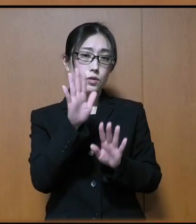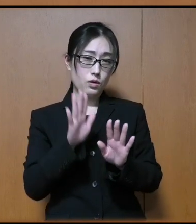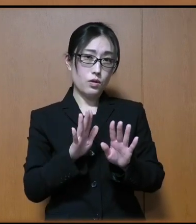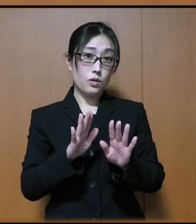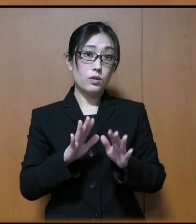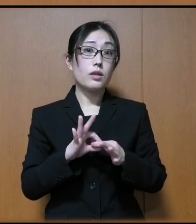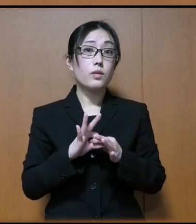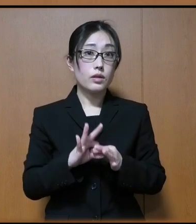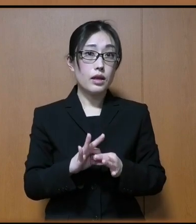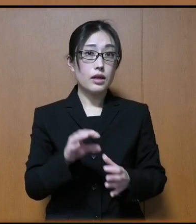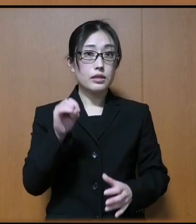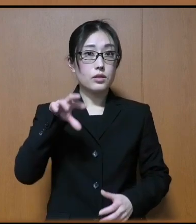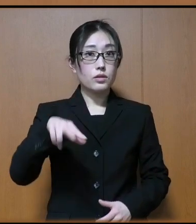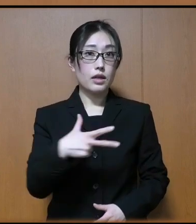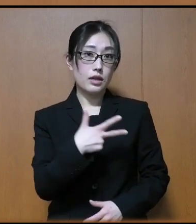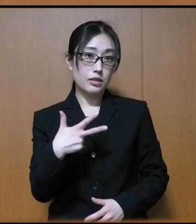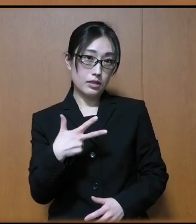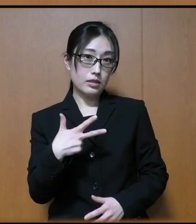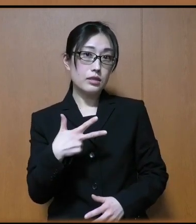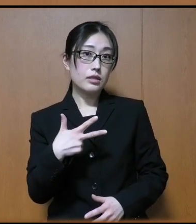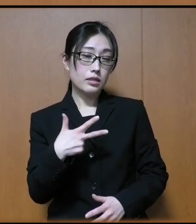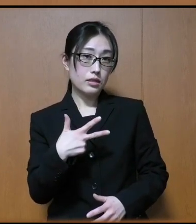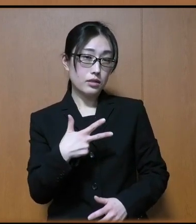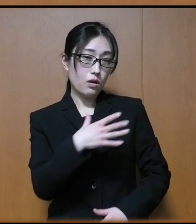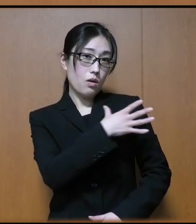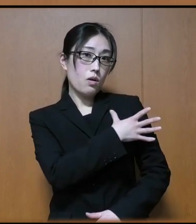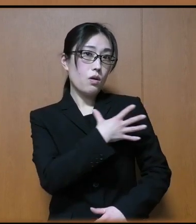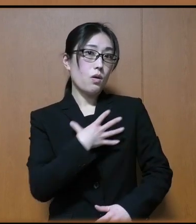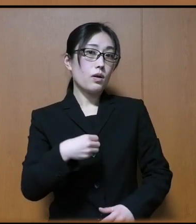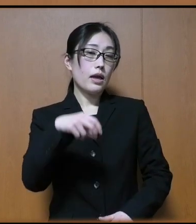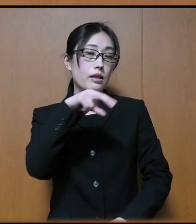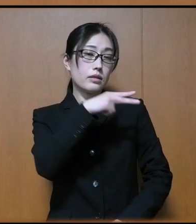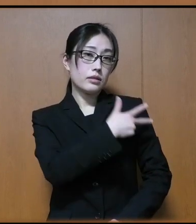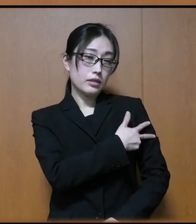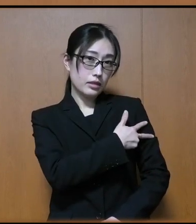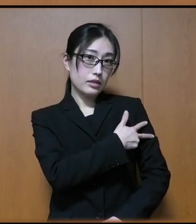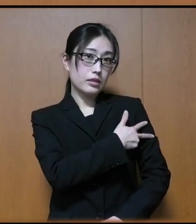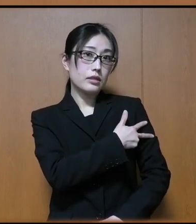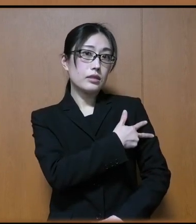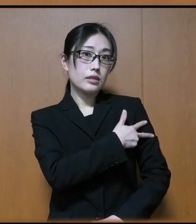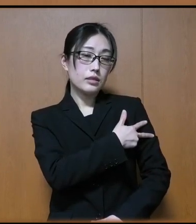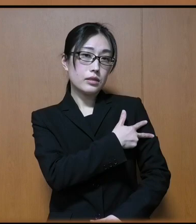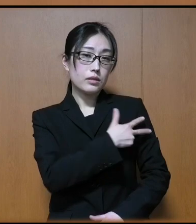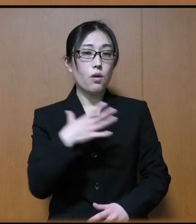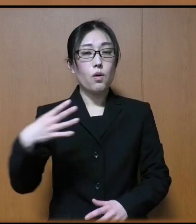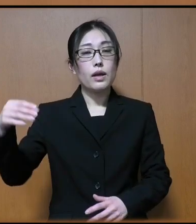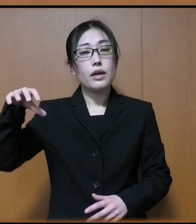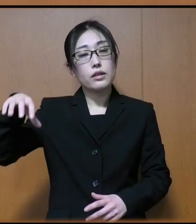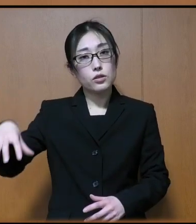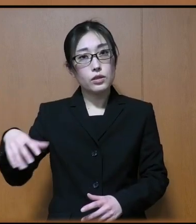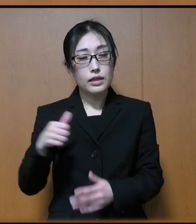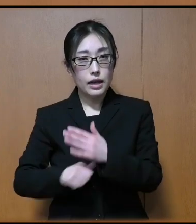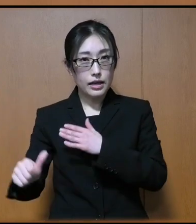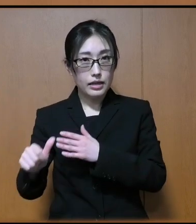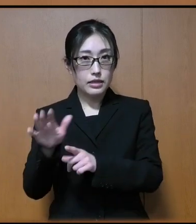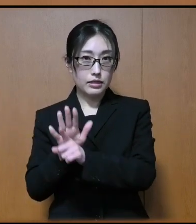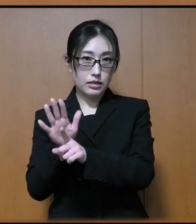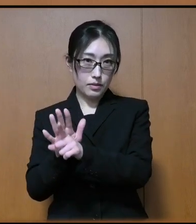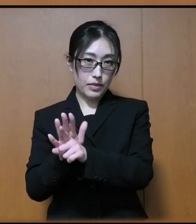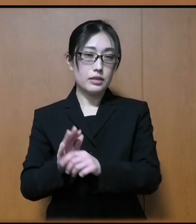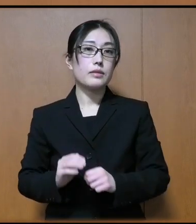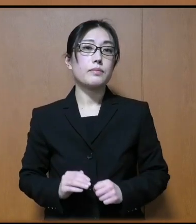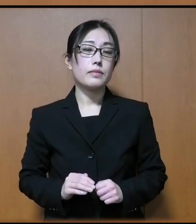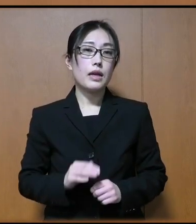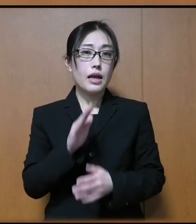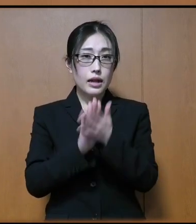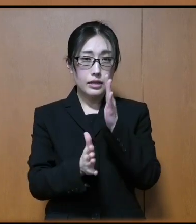師を蘇生保健所に派遣し支援を行っているところであります。ここで重ねてお願いいたします。ま